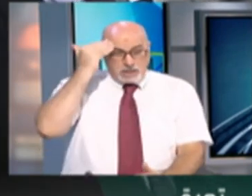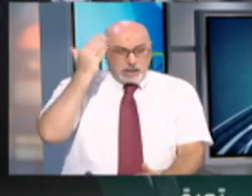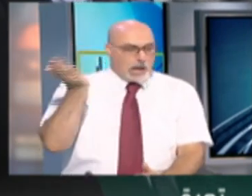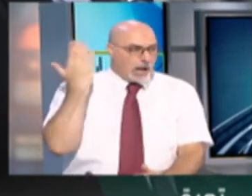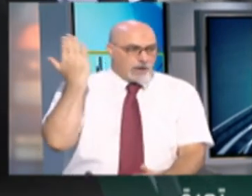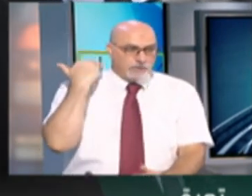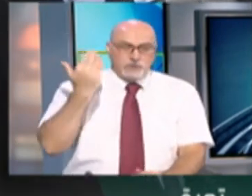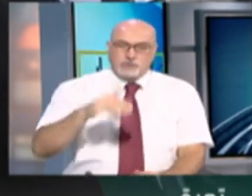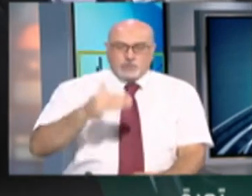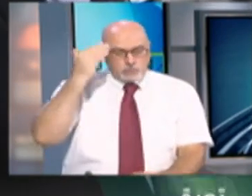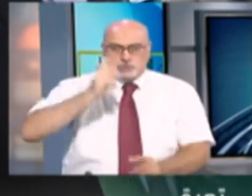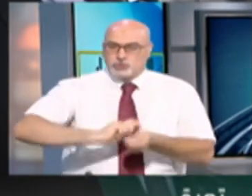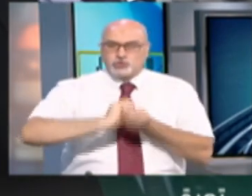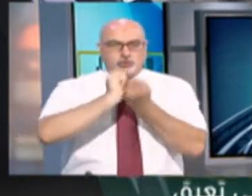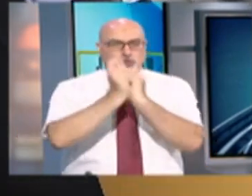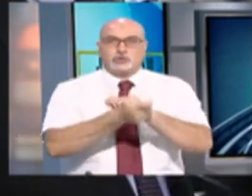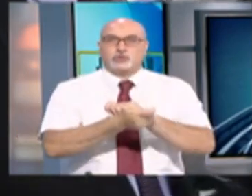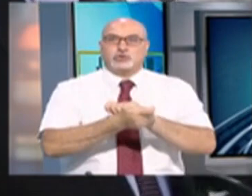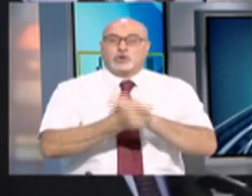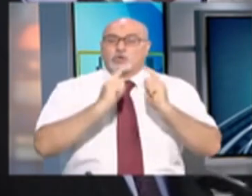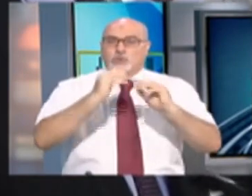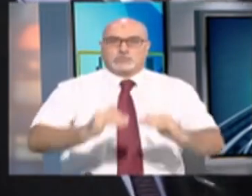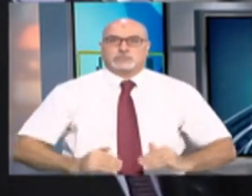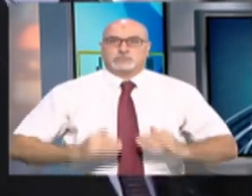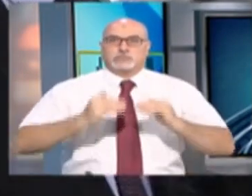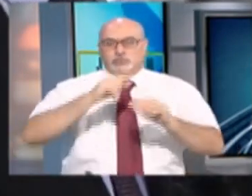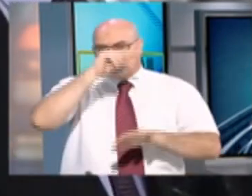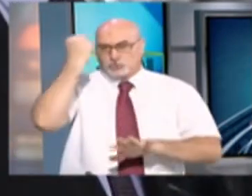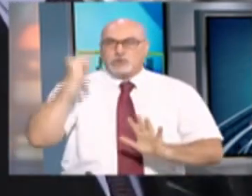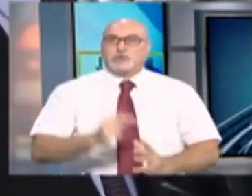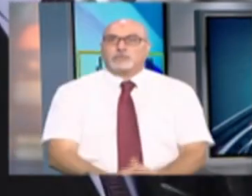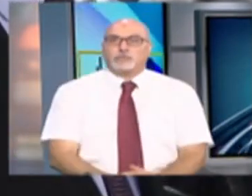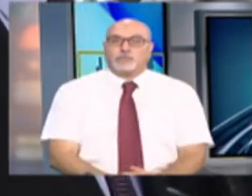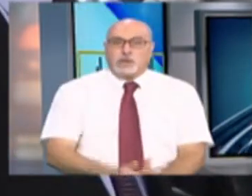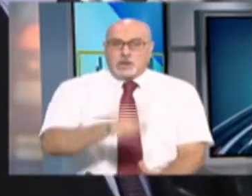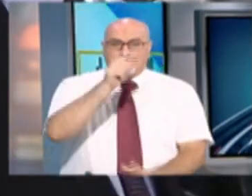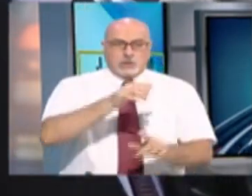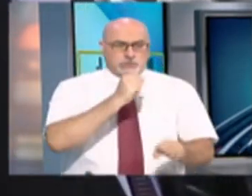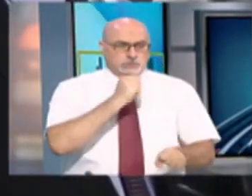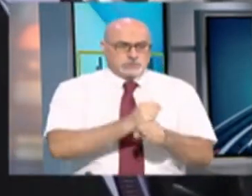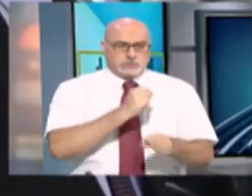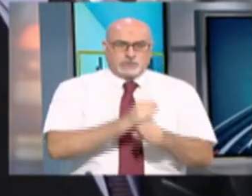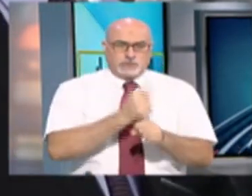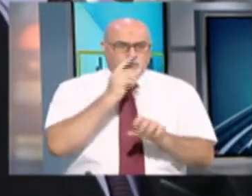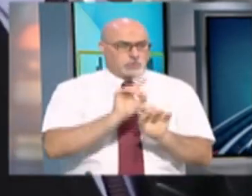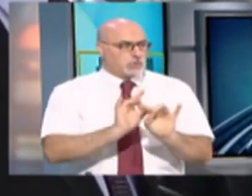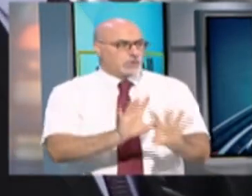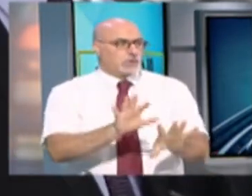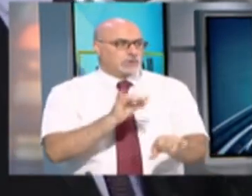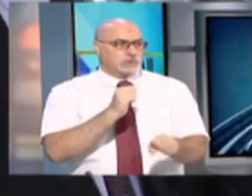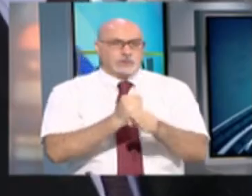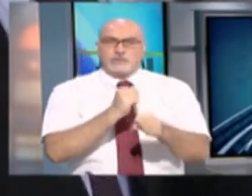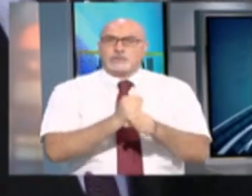وهذه الامور لازم تنتهي نهائيا في البلاد نتاعنا ان شاء الله. الانسان الخدام قال لك خادم قوم